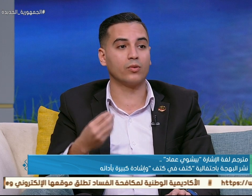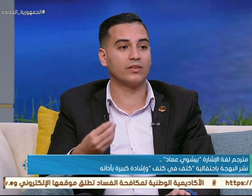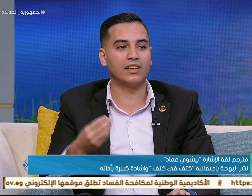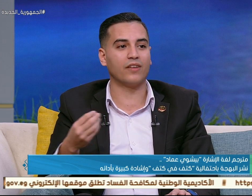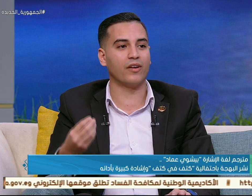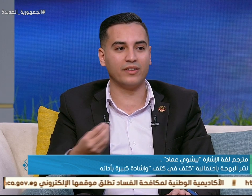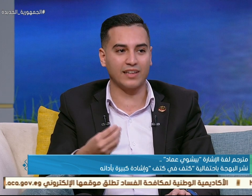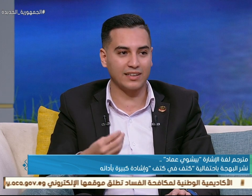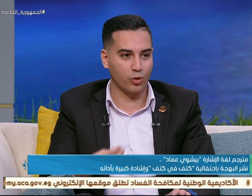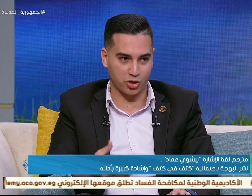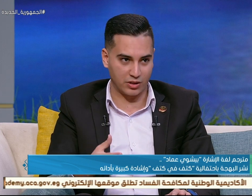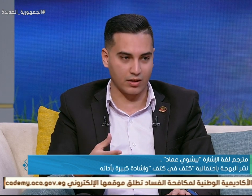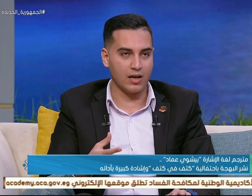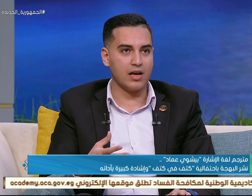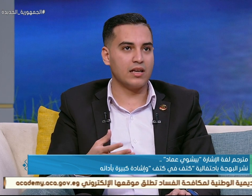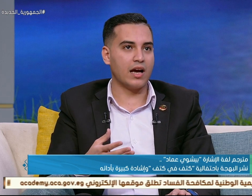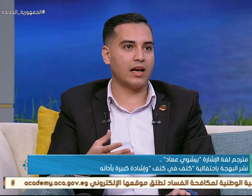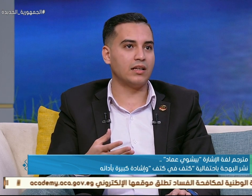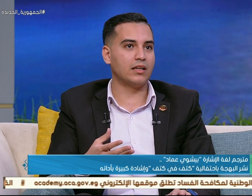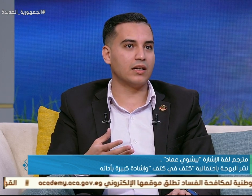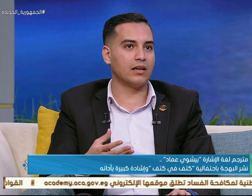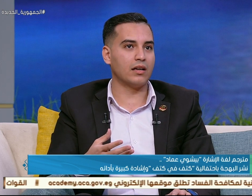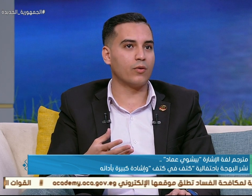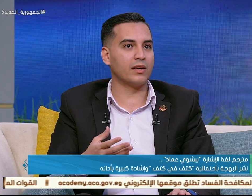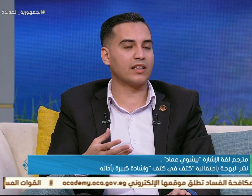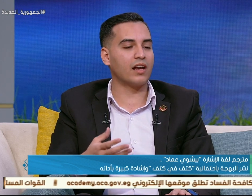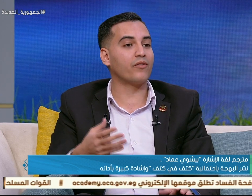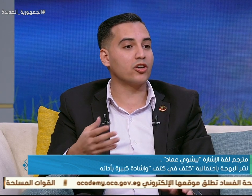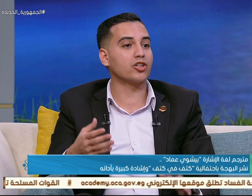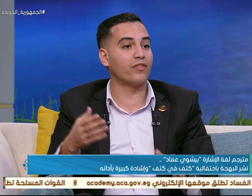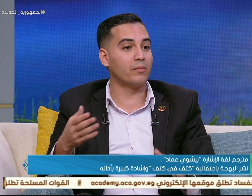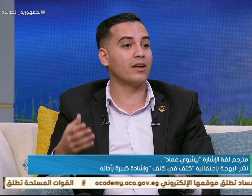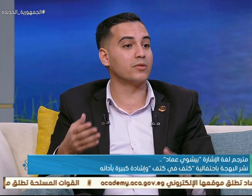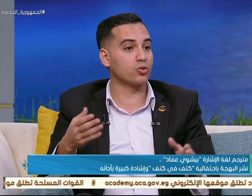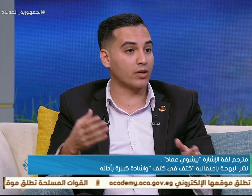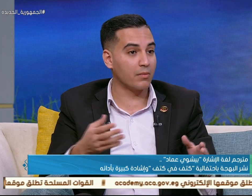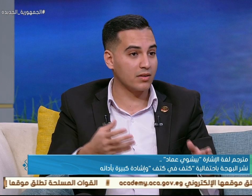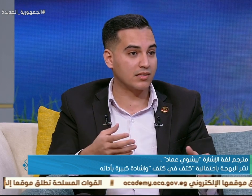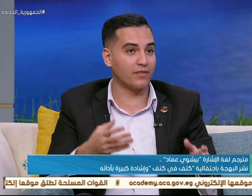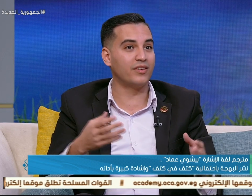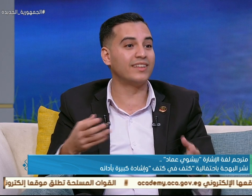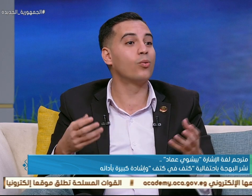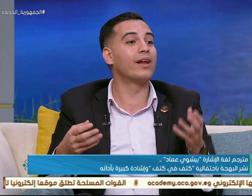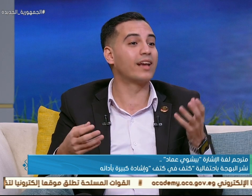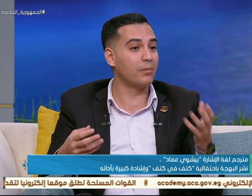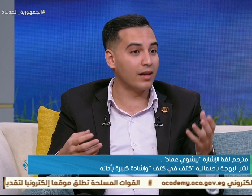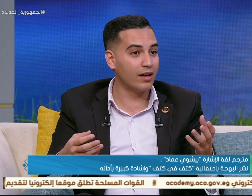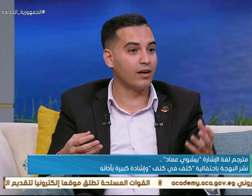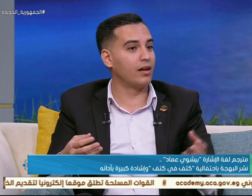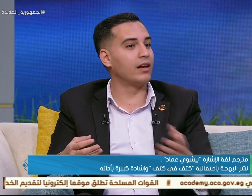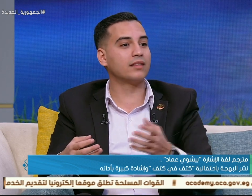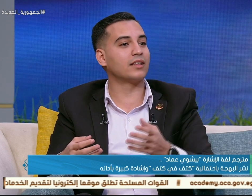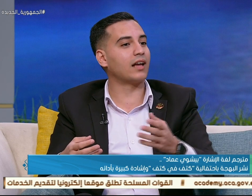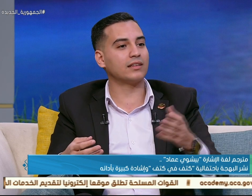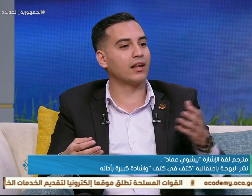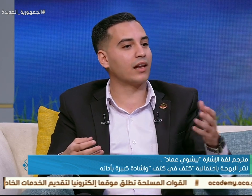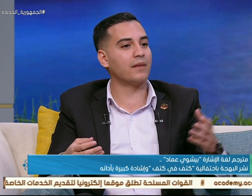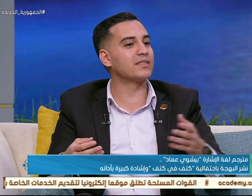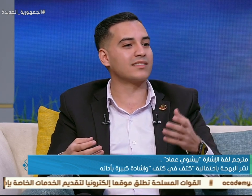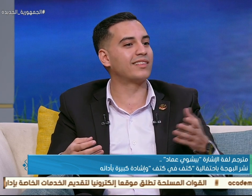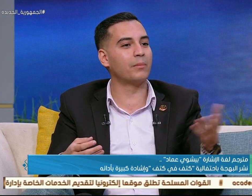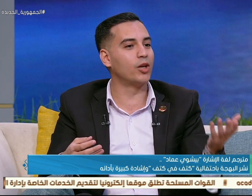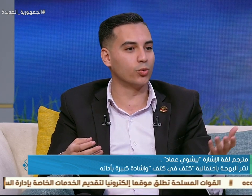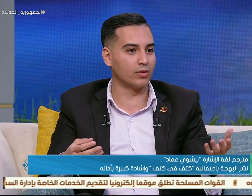بنتكلم دلوقتي ان احنا في 2023 يعني لو بنتكلم في 10% من سكان مصر في دول كامله لا